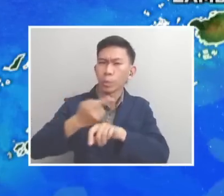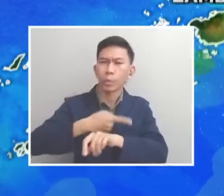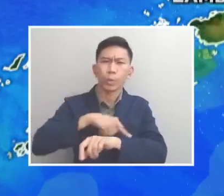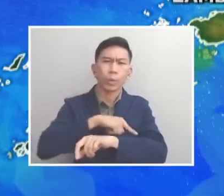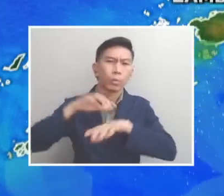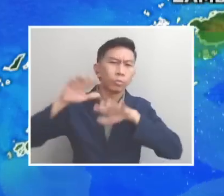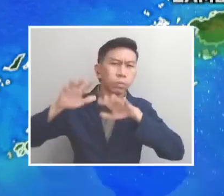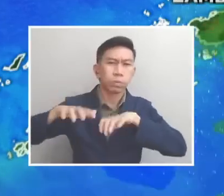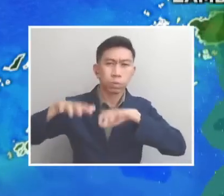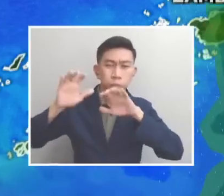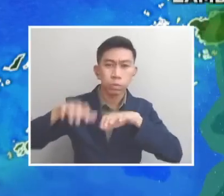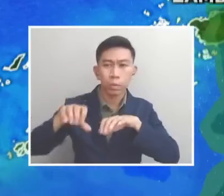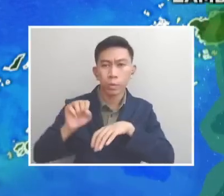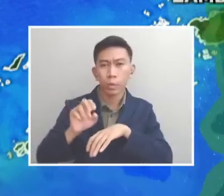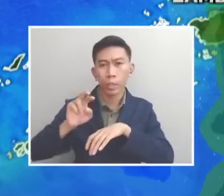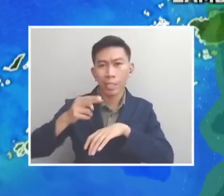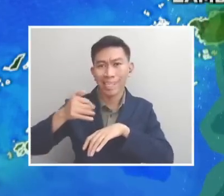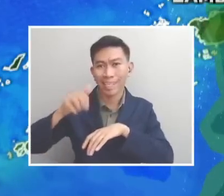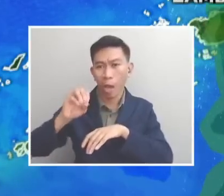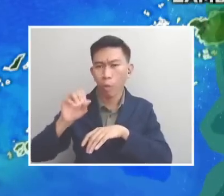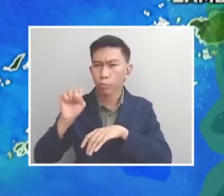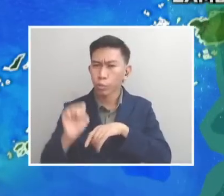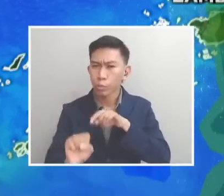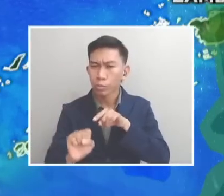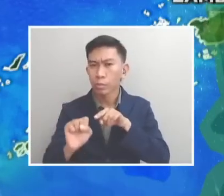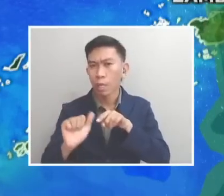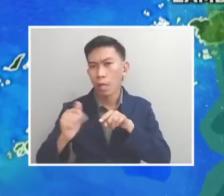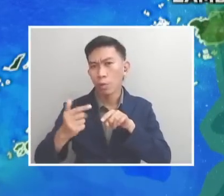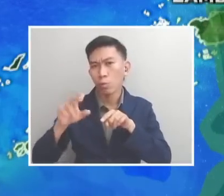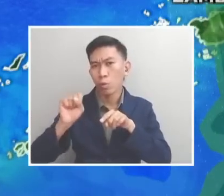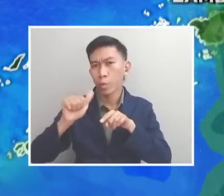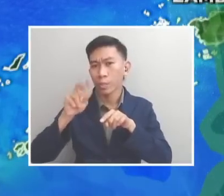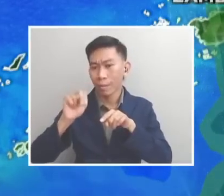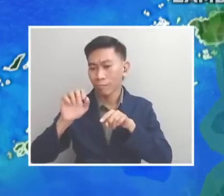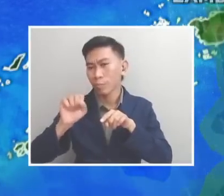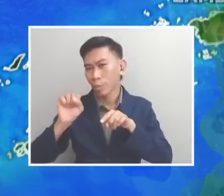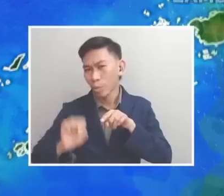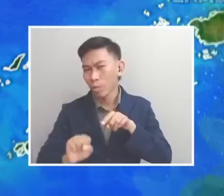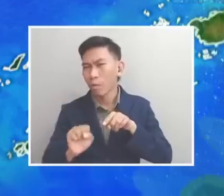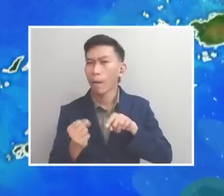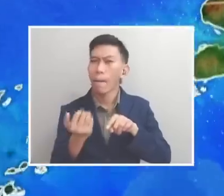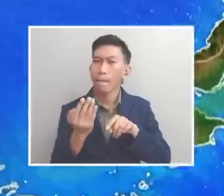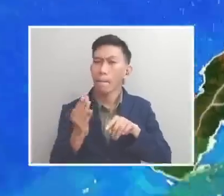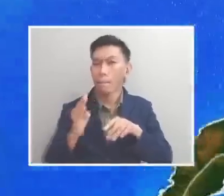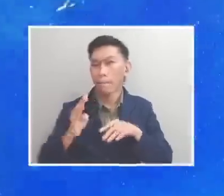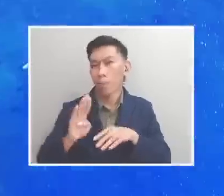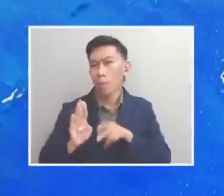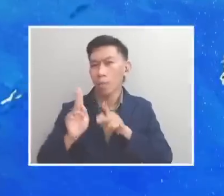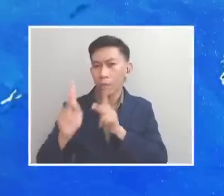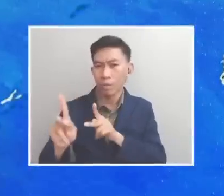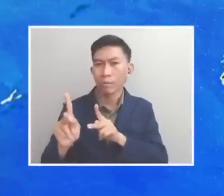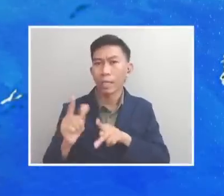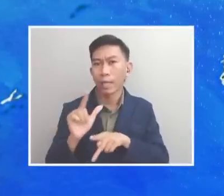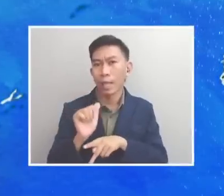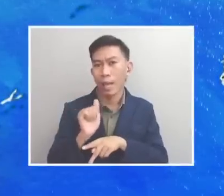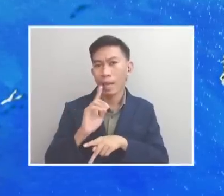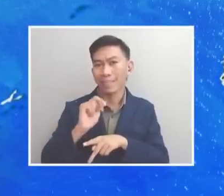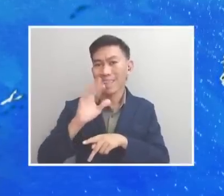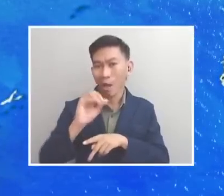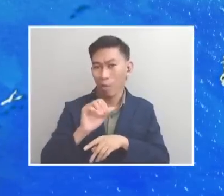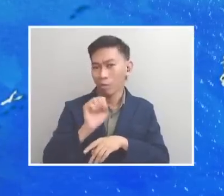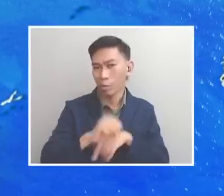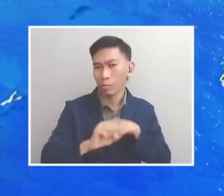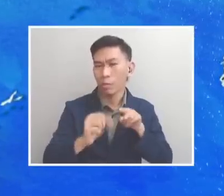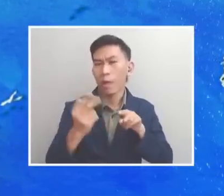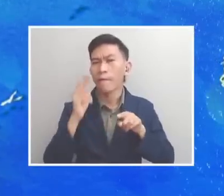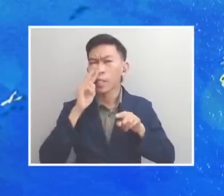del Sur, Agusan del Sur, Bukidnon at Lanao del Sur. Sa bahagi naman ng Visayas, may ulan po bandang tanghali